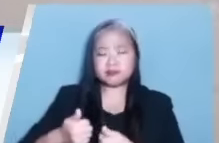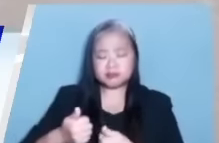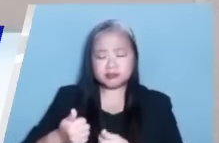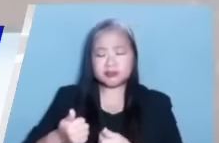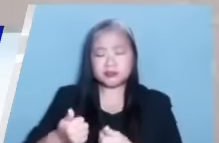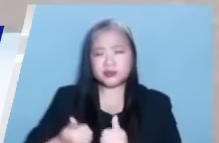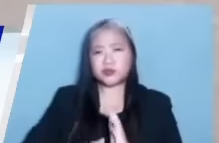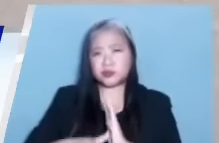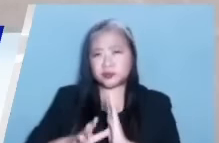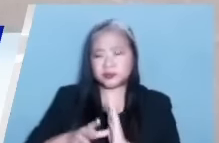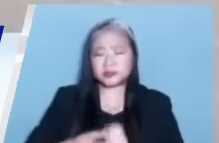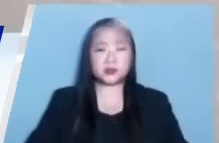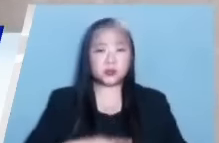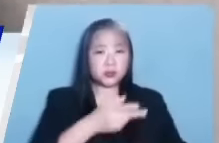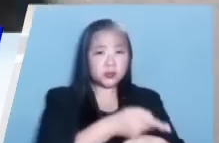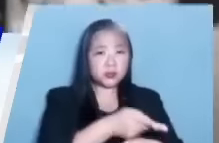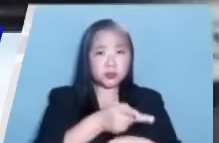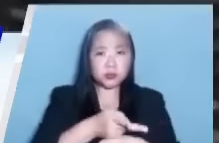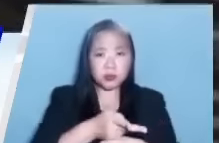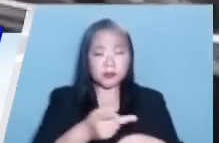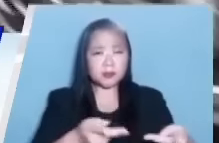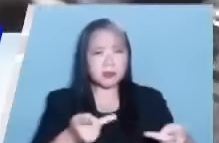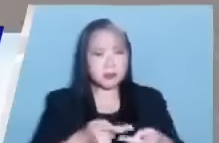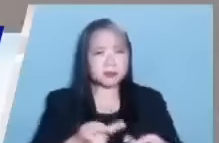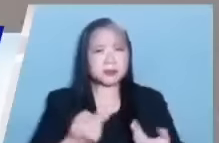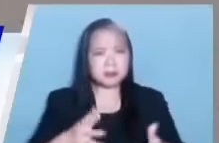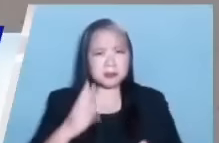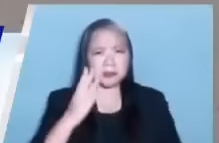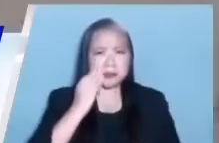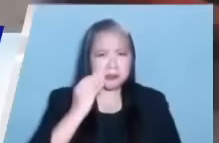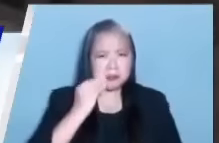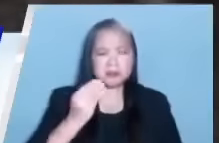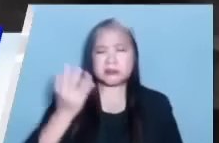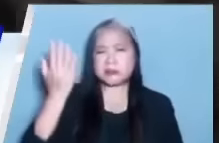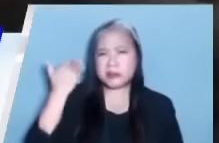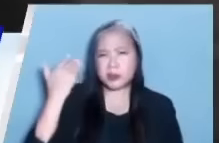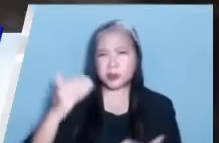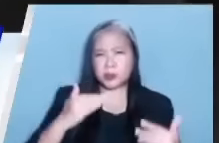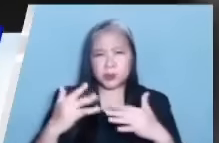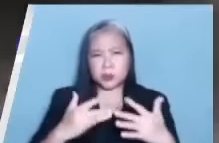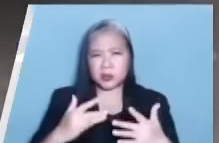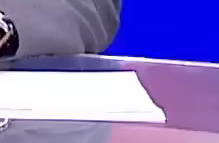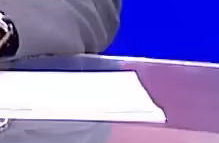mga lugar na dati nang may mga insidente ng election-related violence.